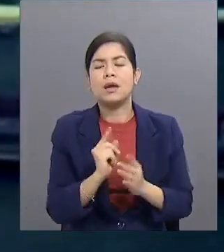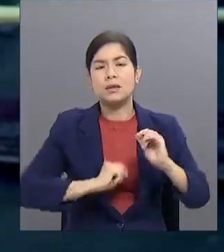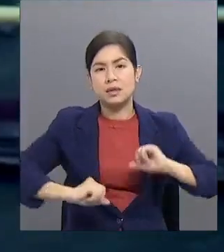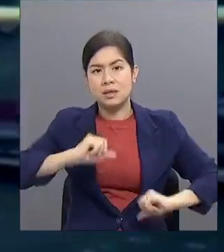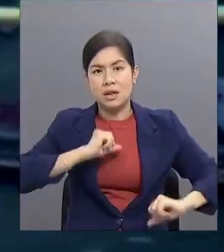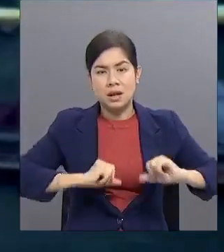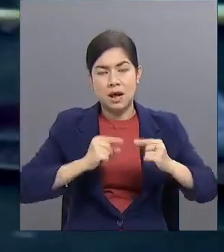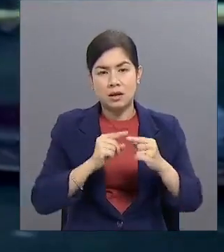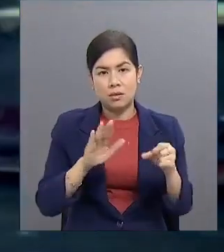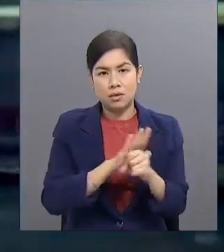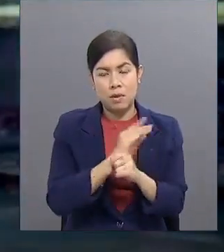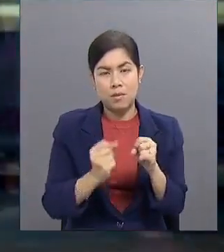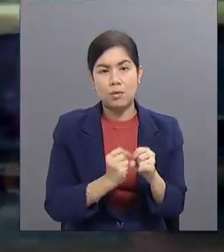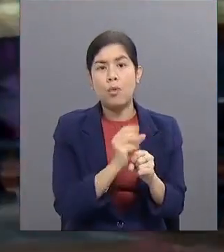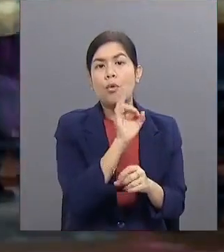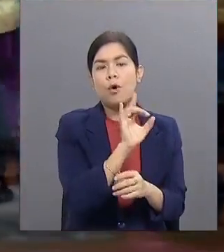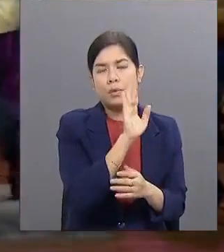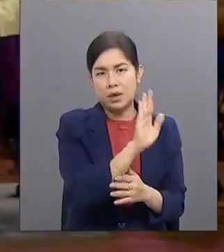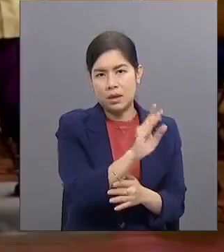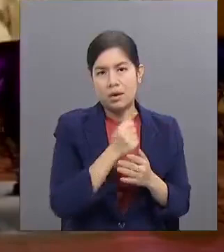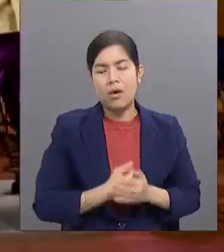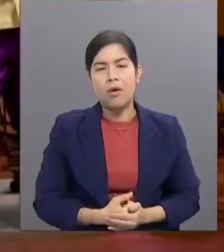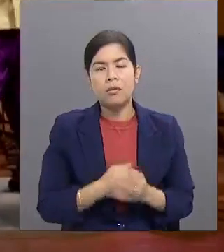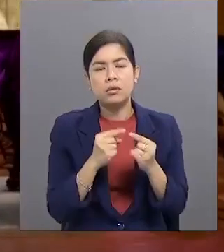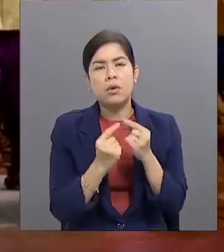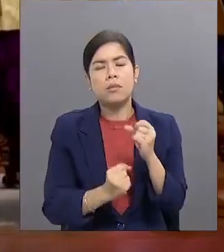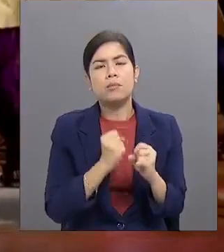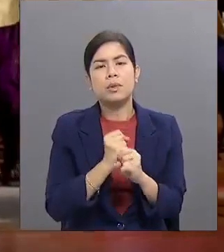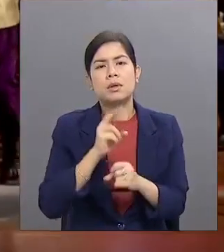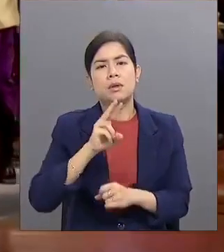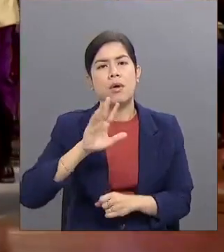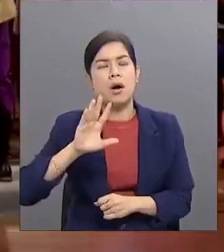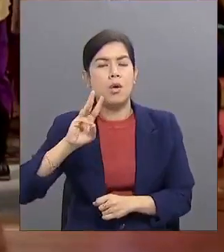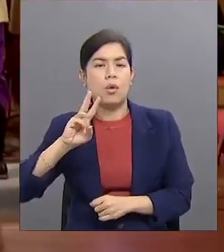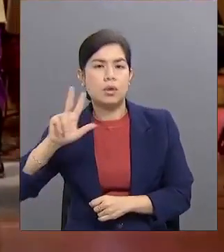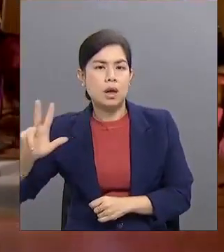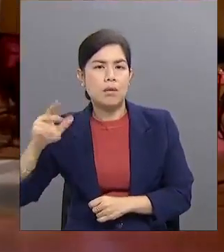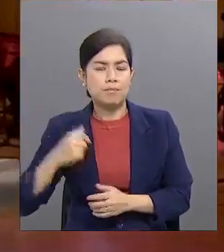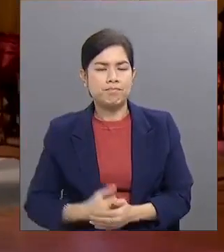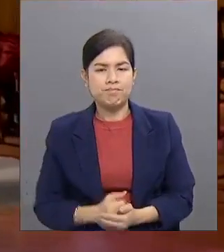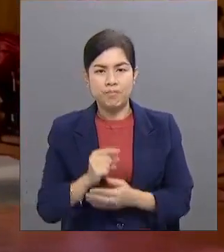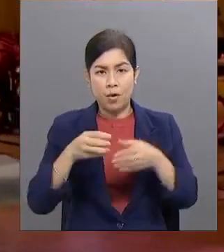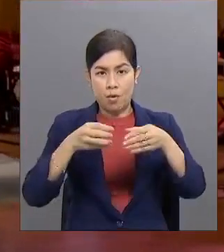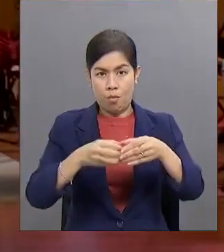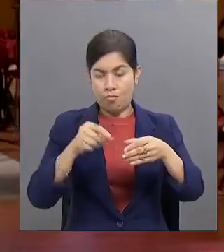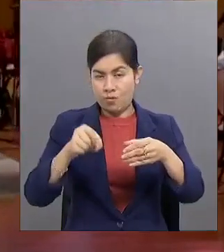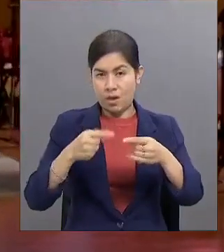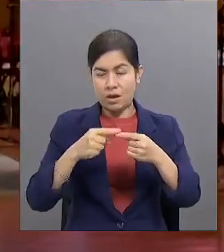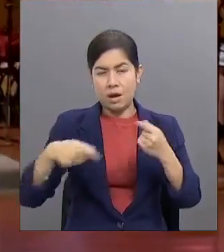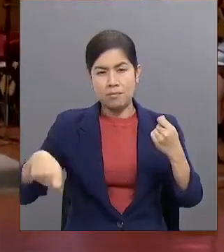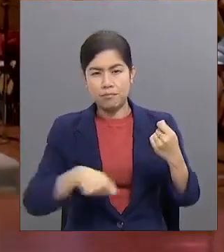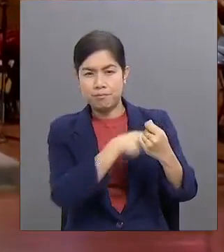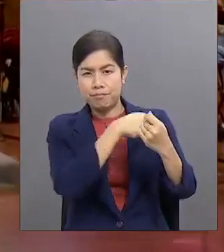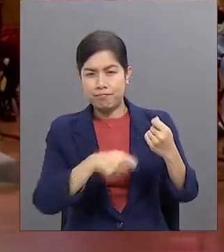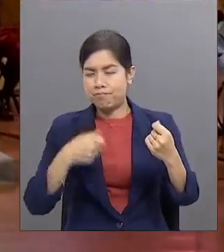หรัฐอเมริกาช่วงเดือนกรกฎาคมปี2563ซึ่งเป็นวงระดับโลกวงที่2ต่อจากญี่ปุ่น